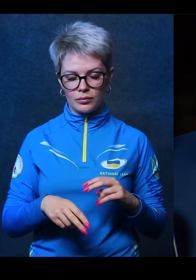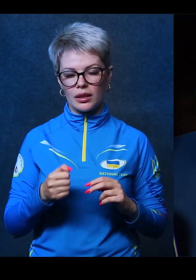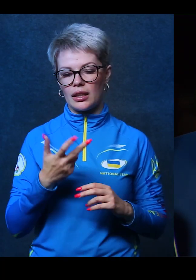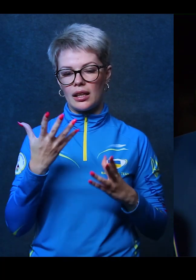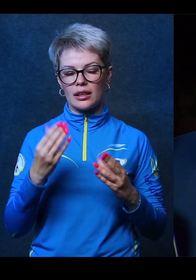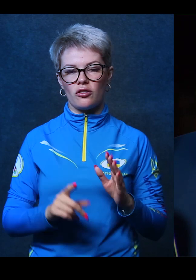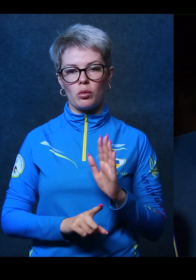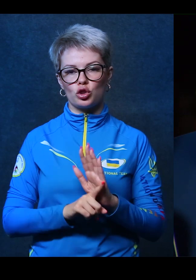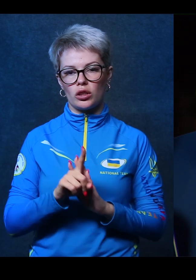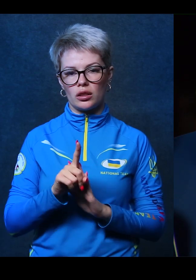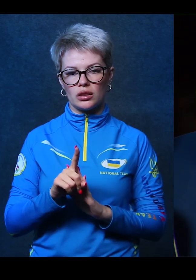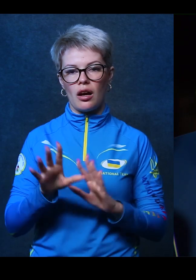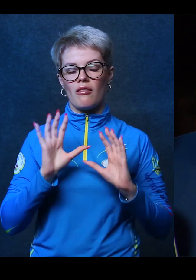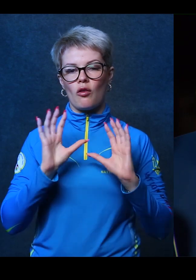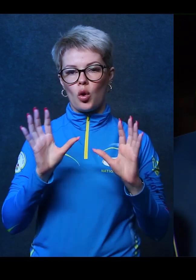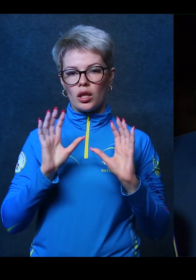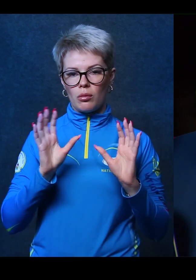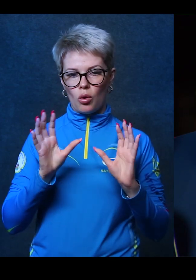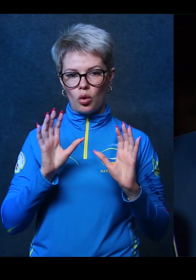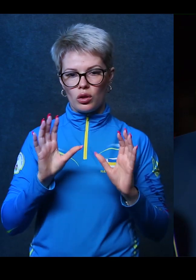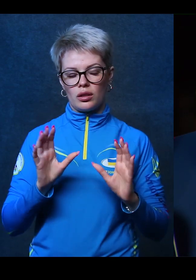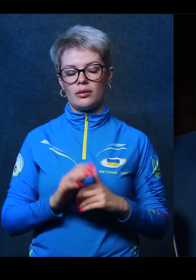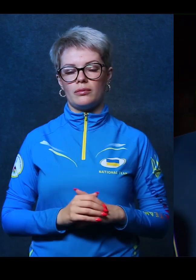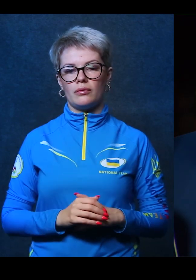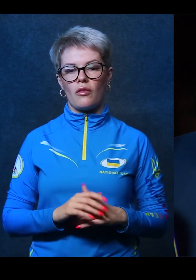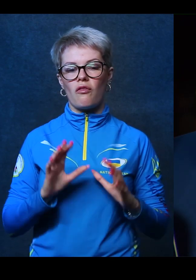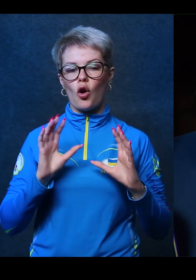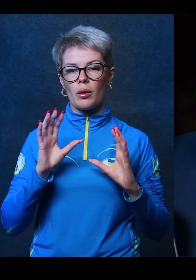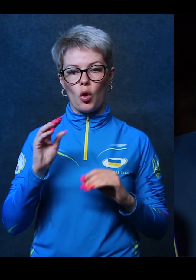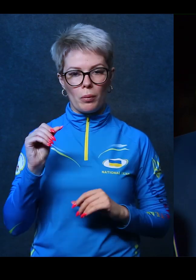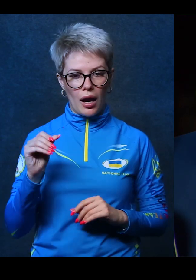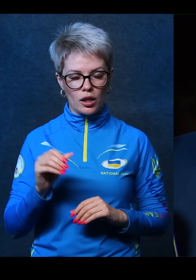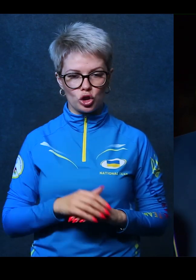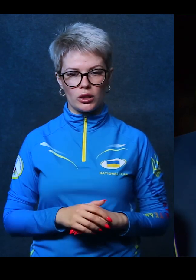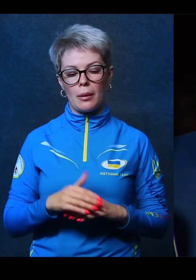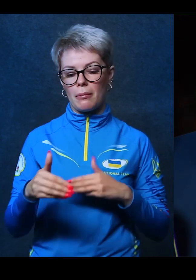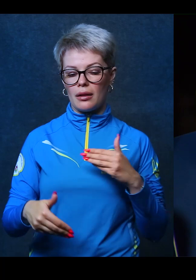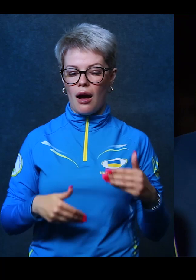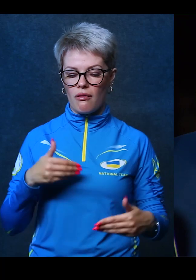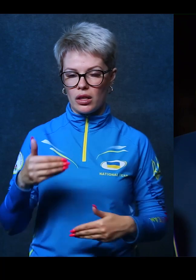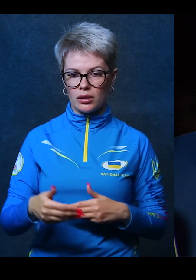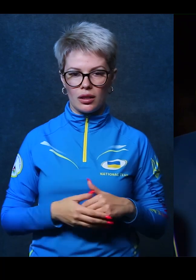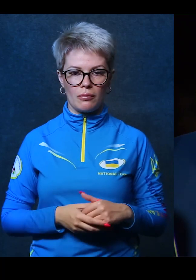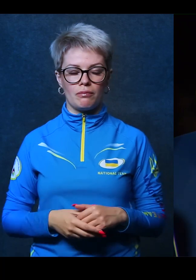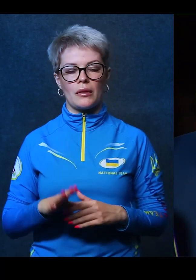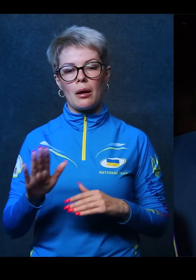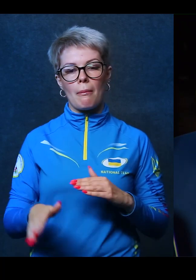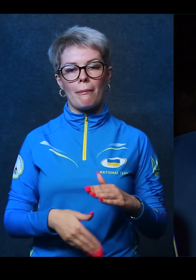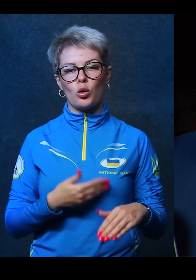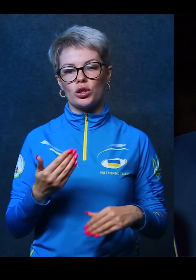днів починається волейбол, класичний волейбол, волейбол пляжний, плавання.